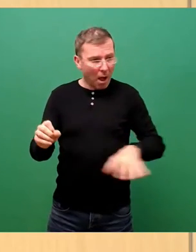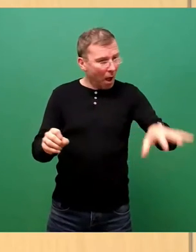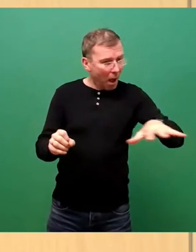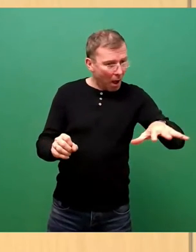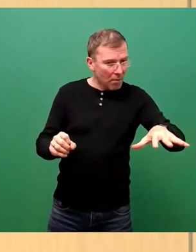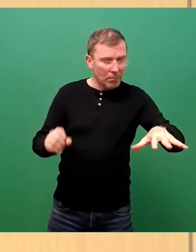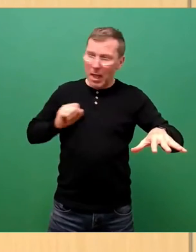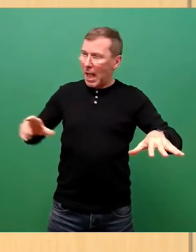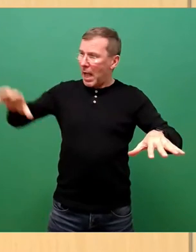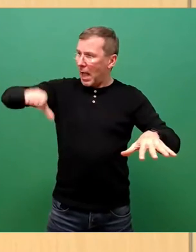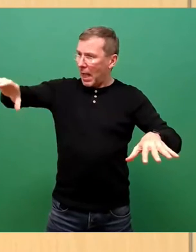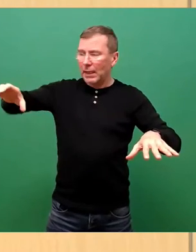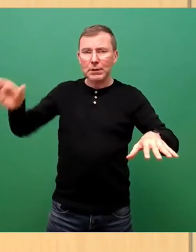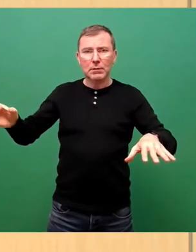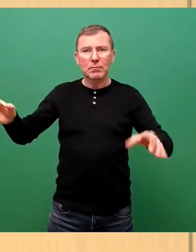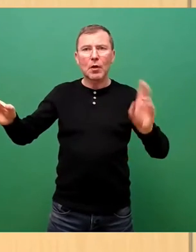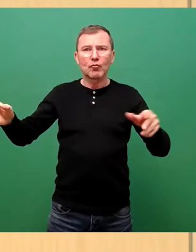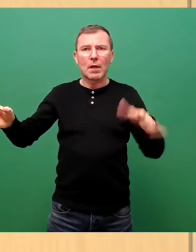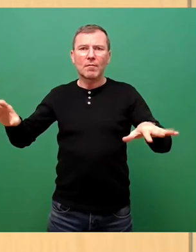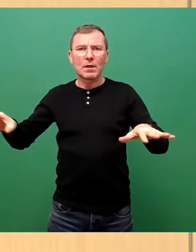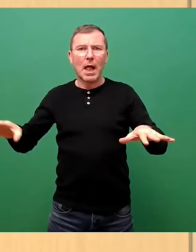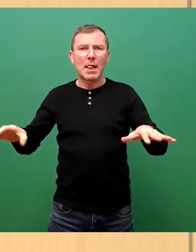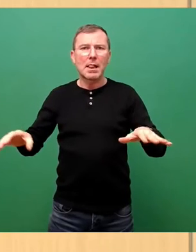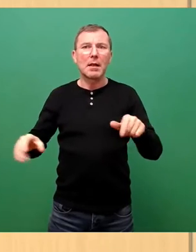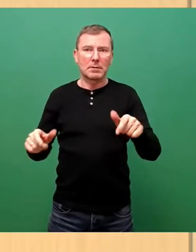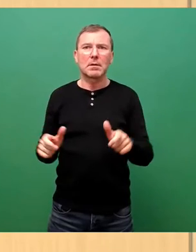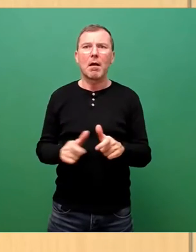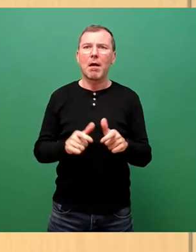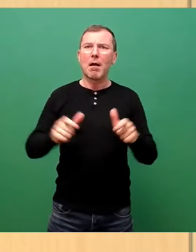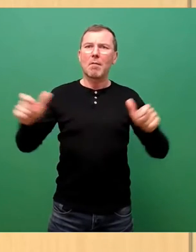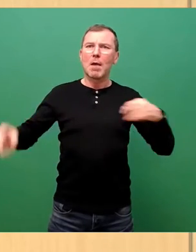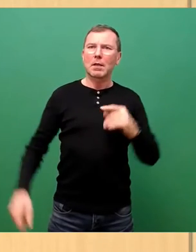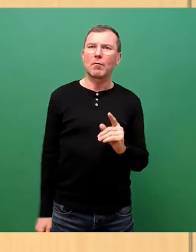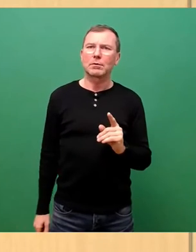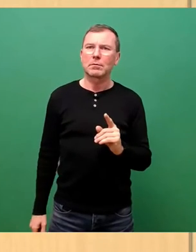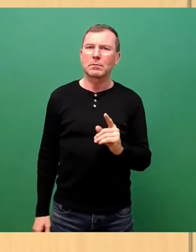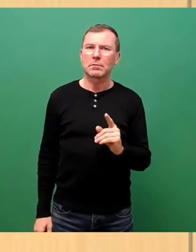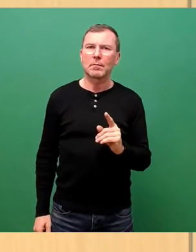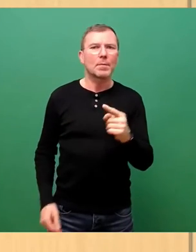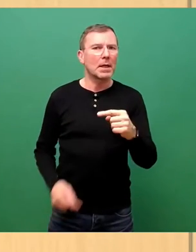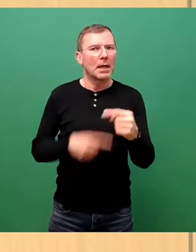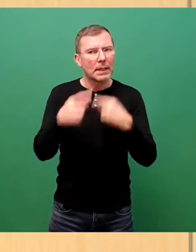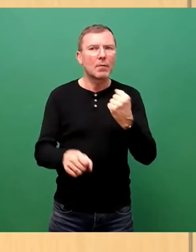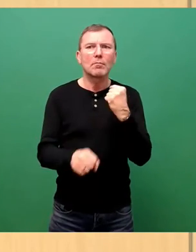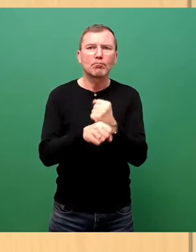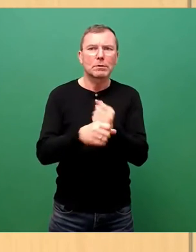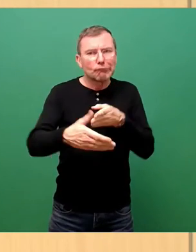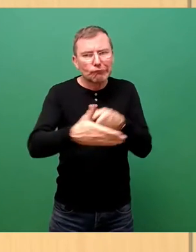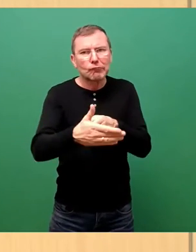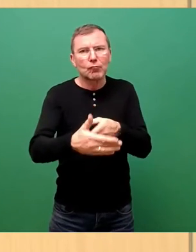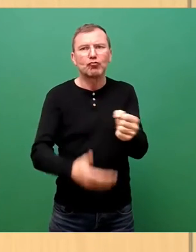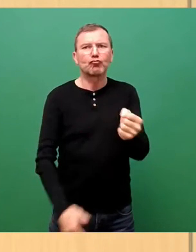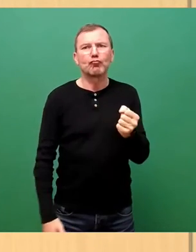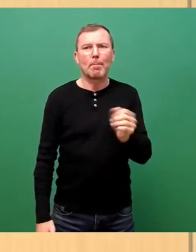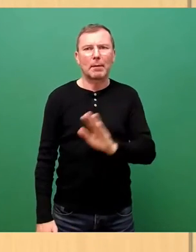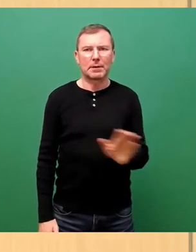und den reichen Haushalten in den anderen Stadtvierteln, hat zugenommen. Und auch diese Entwicklung gilt es zu stoppen. Dass